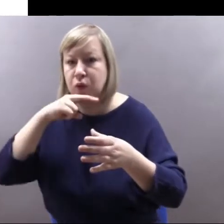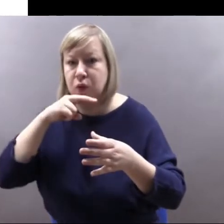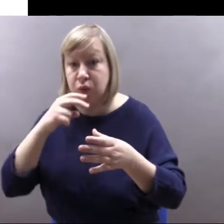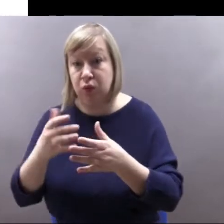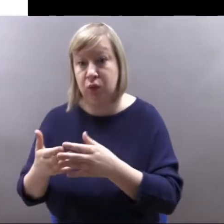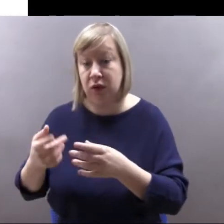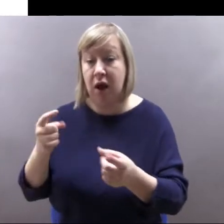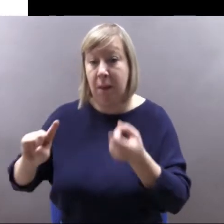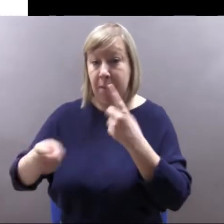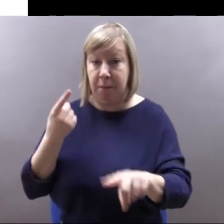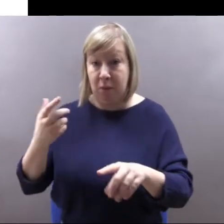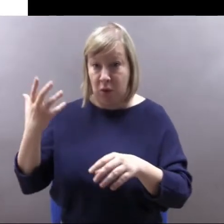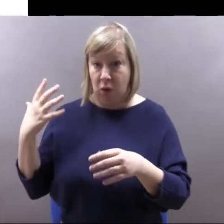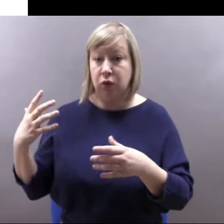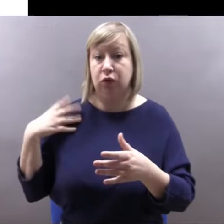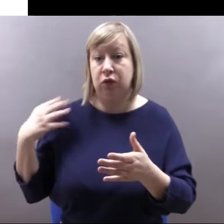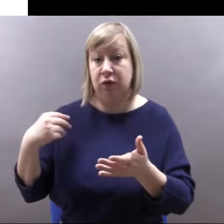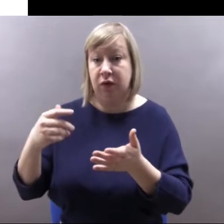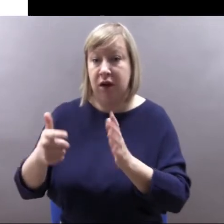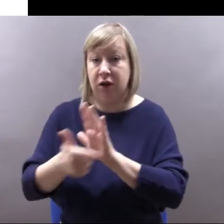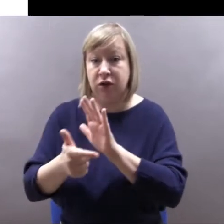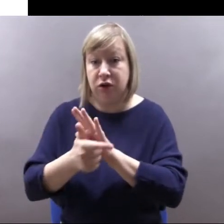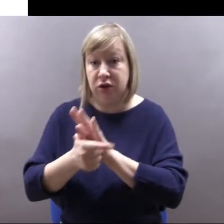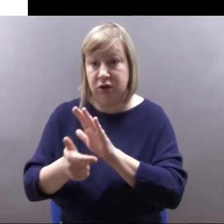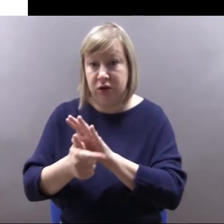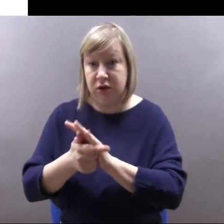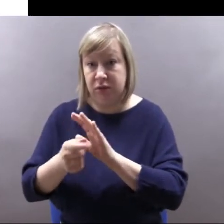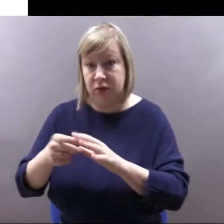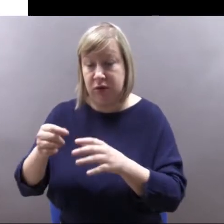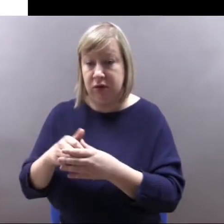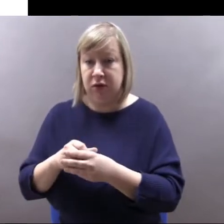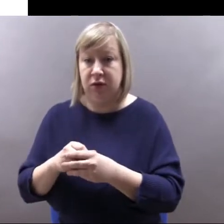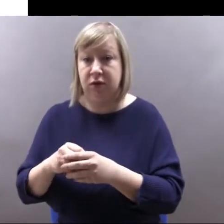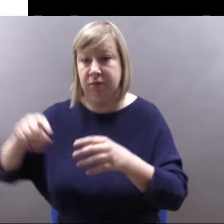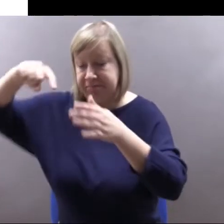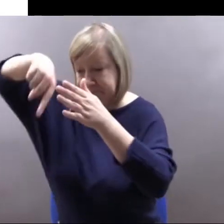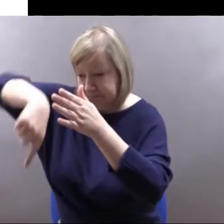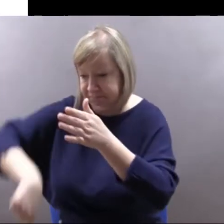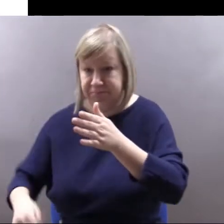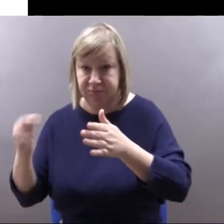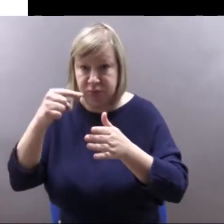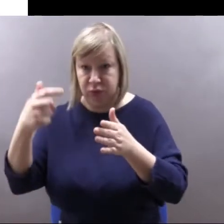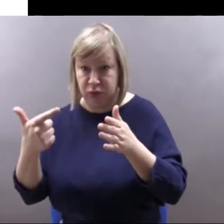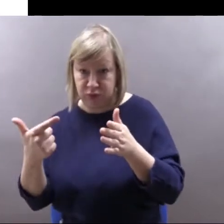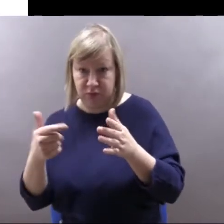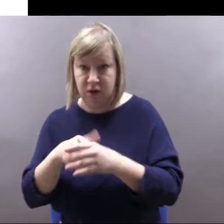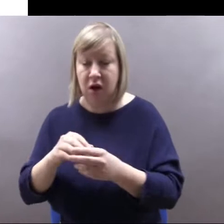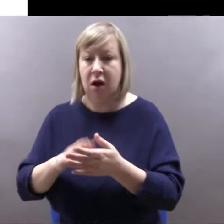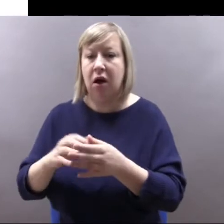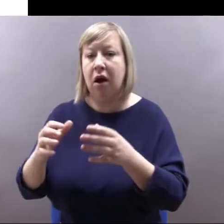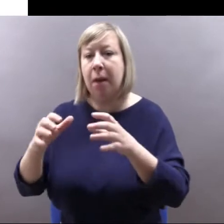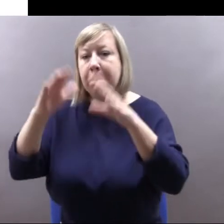pieca i to, co największym echem się odbiło, to skarb monet w kamienicy